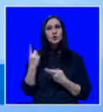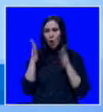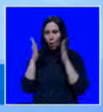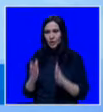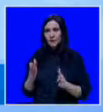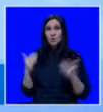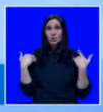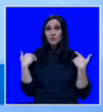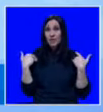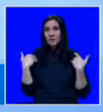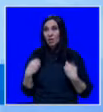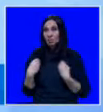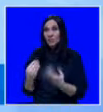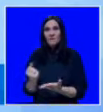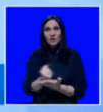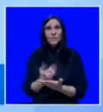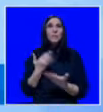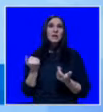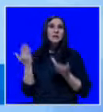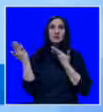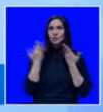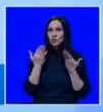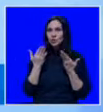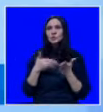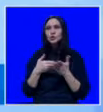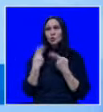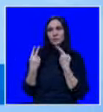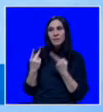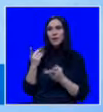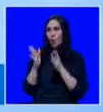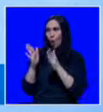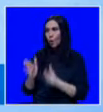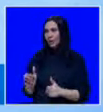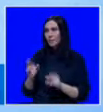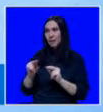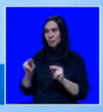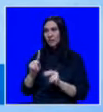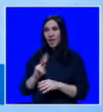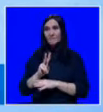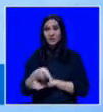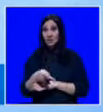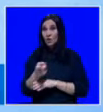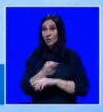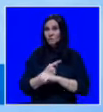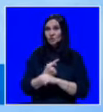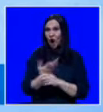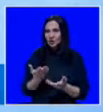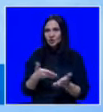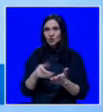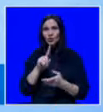дипломи без да си следвал? Защо забелязваме, че един конкретен преподавател не е влизал в час? Защо не забелязваме